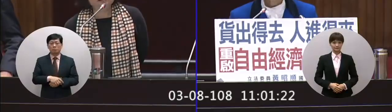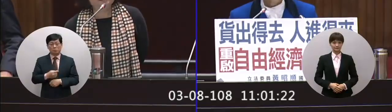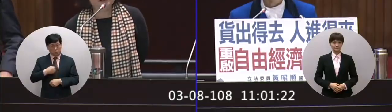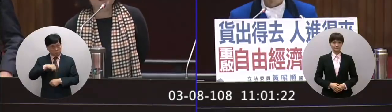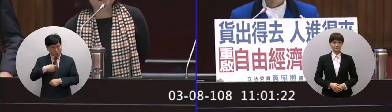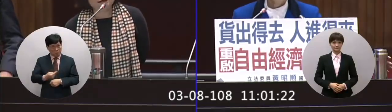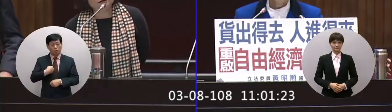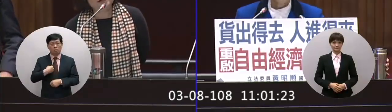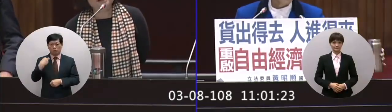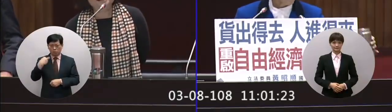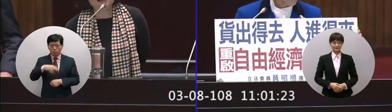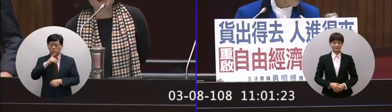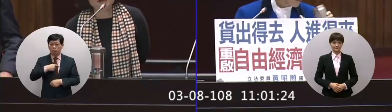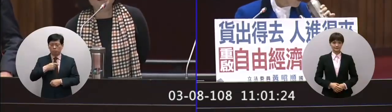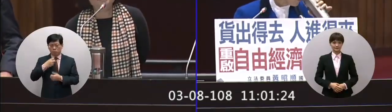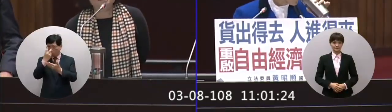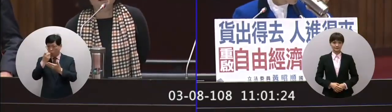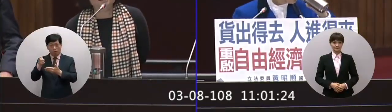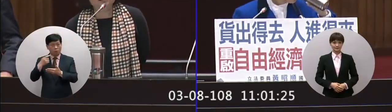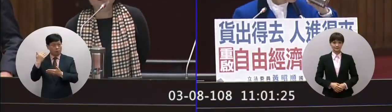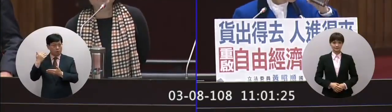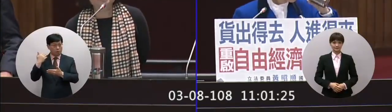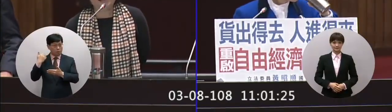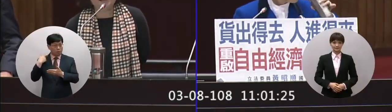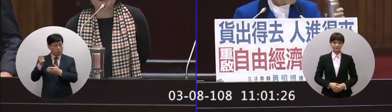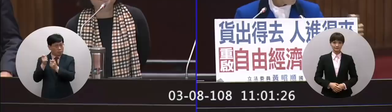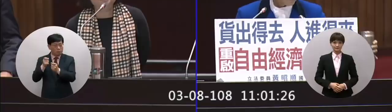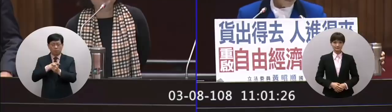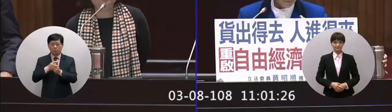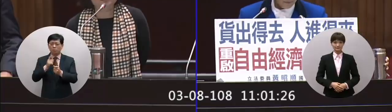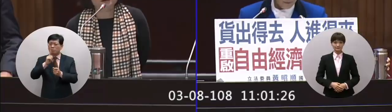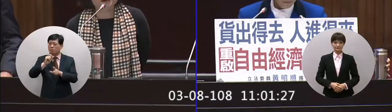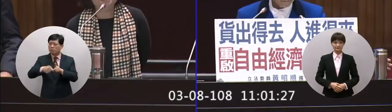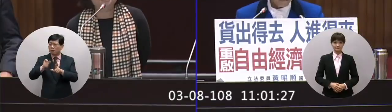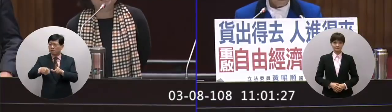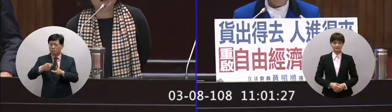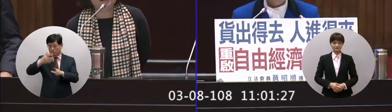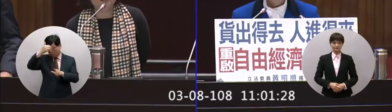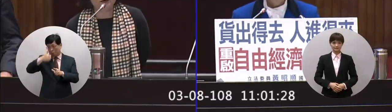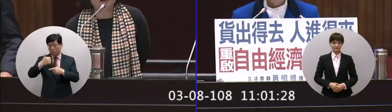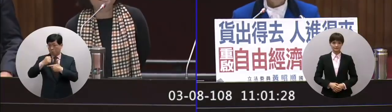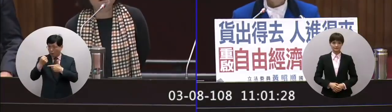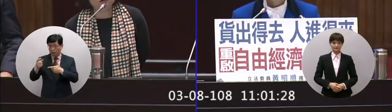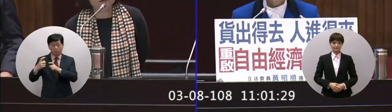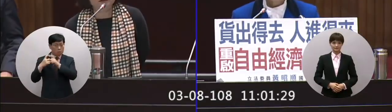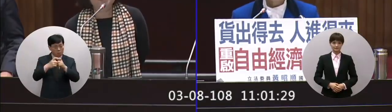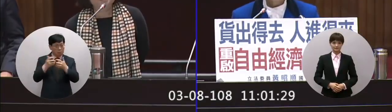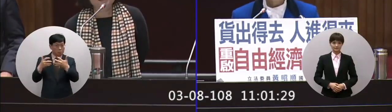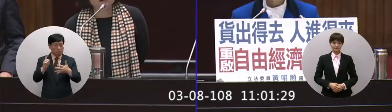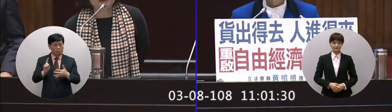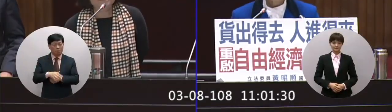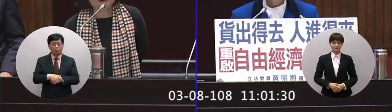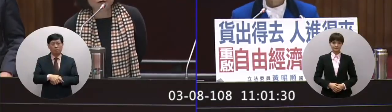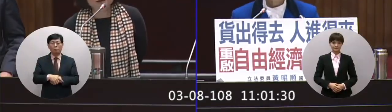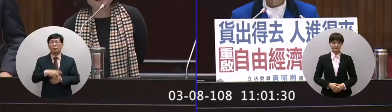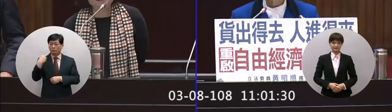们有去再去看一下他当天的究竟是哪一个企业主的建议之后他的回应的说明。